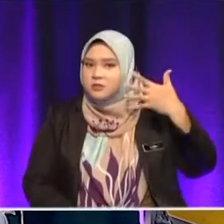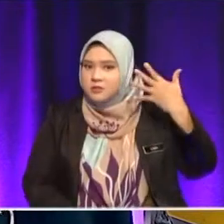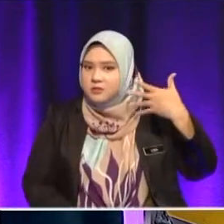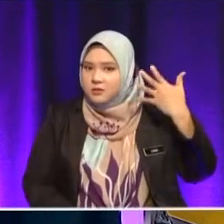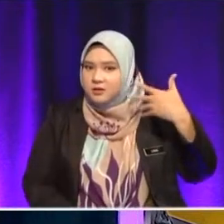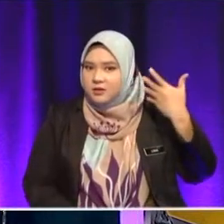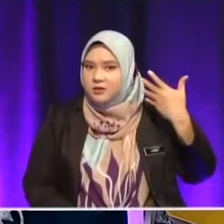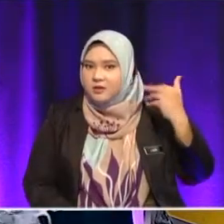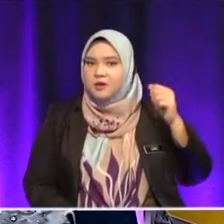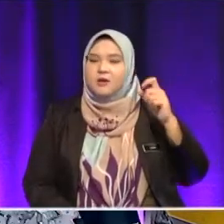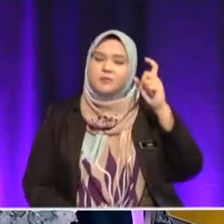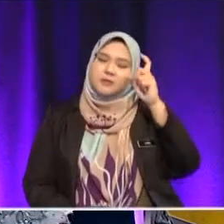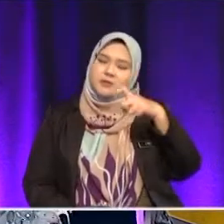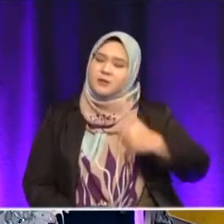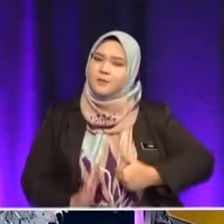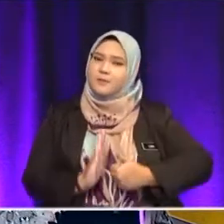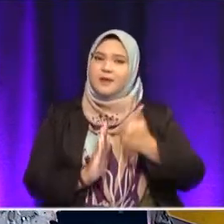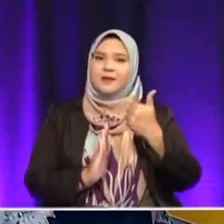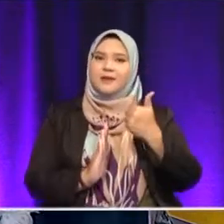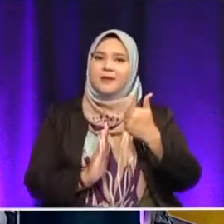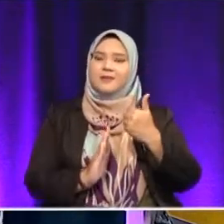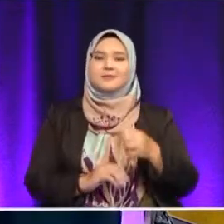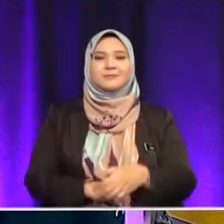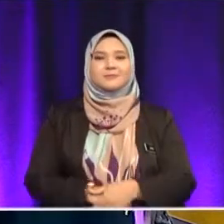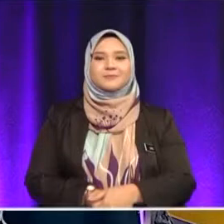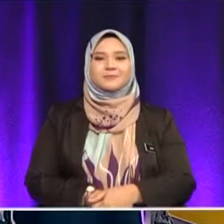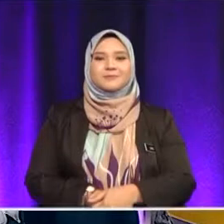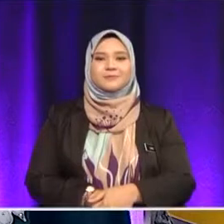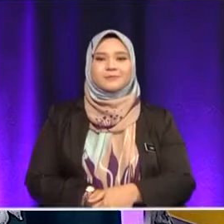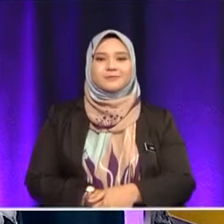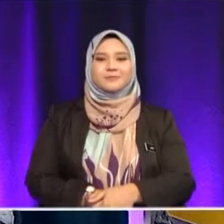sebaliknya Ivan akan pergi lebih daripada sekali ini